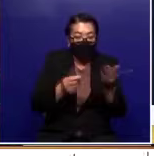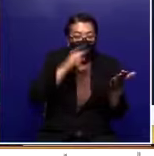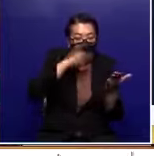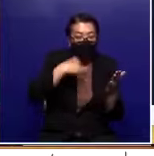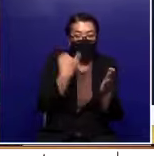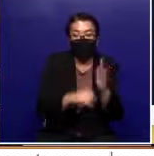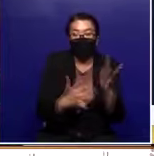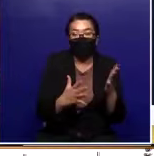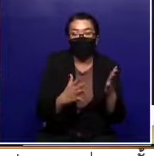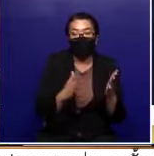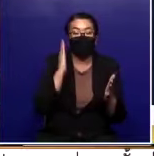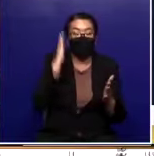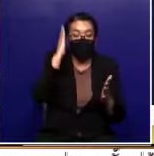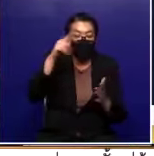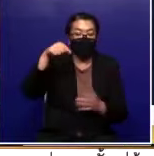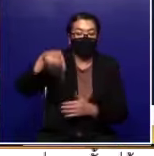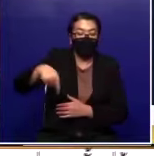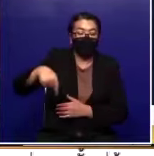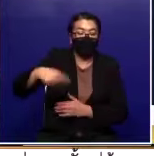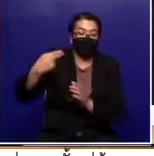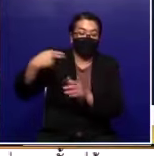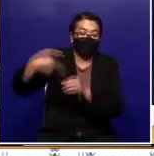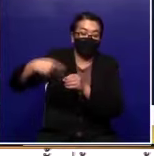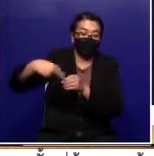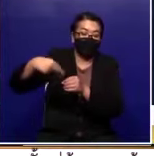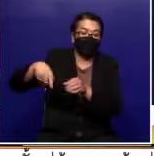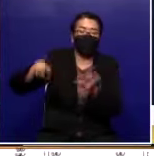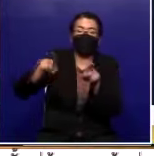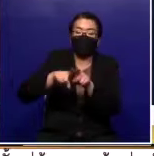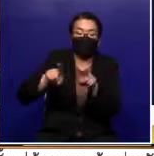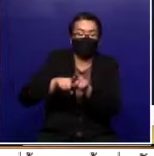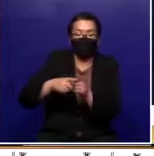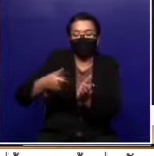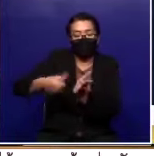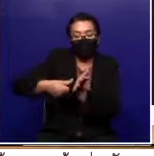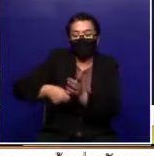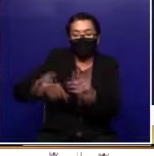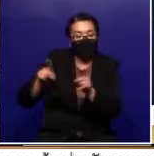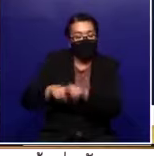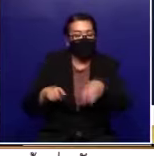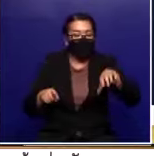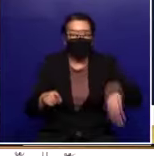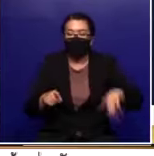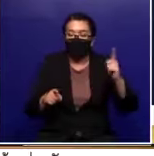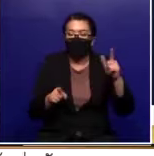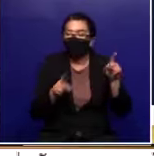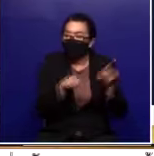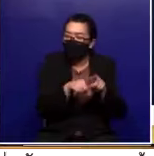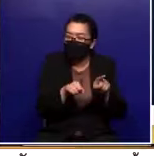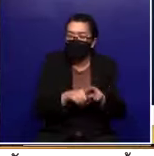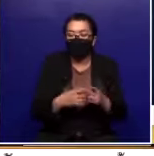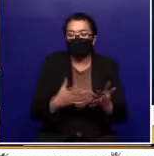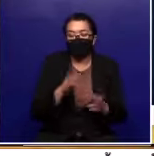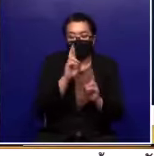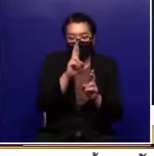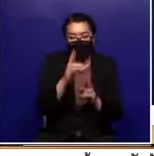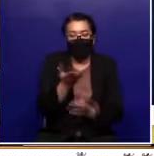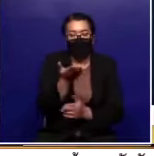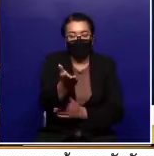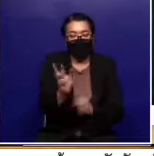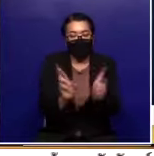แบบนี้อีกก็จะเหมือนเหมืองทองอัคราแล้วรัฐมนตรีพลังงานอยู่ข้างหลังออกมาตอบด้วย ท่านประธานที่เค